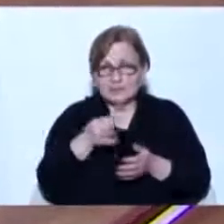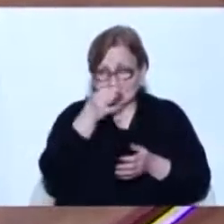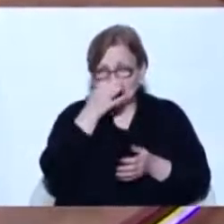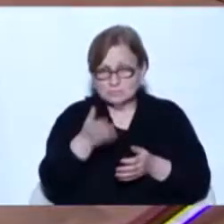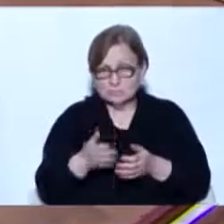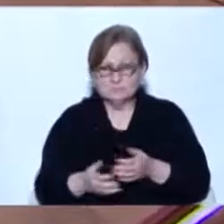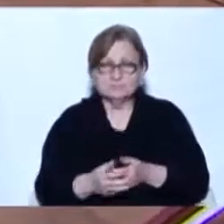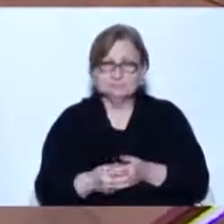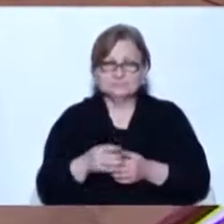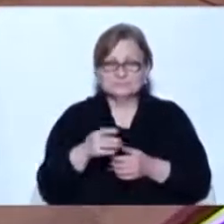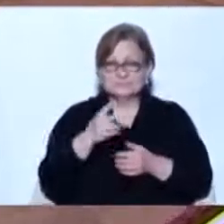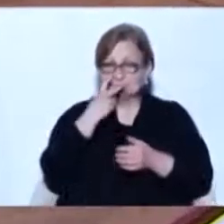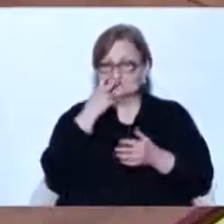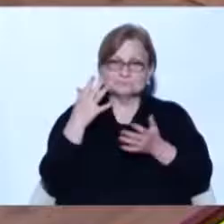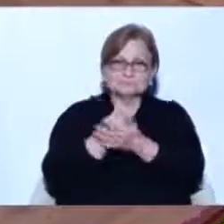გამოცანების გამოცნობა?